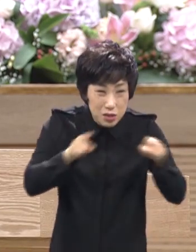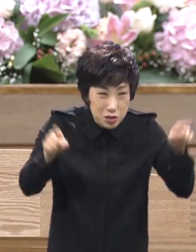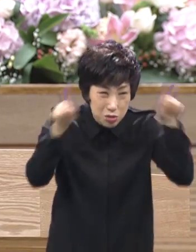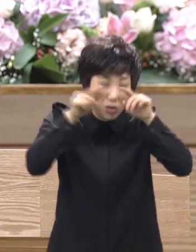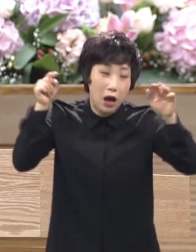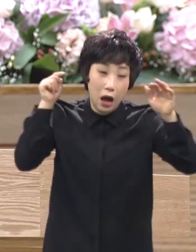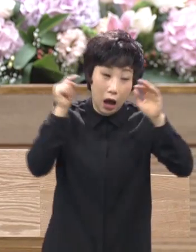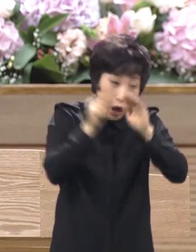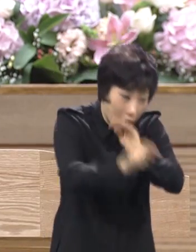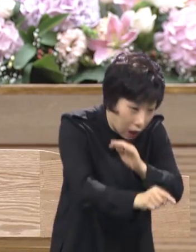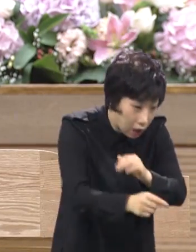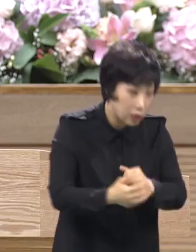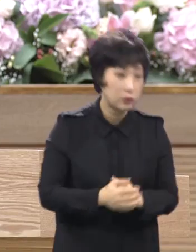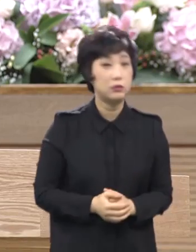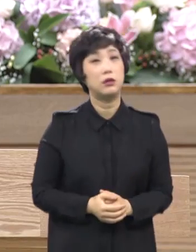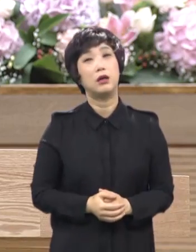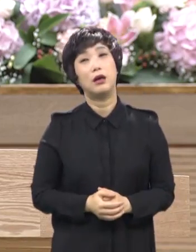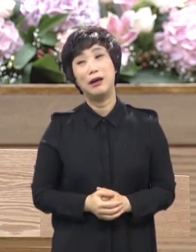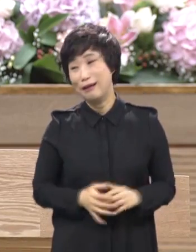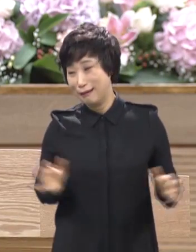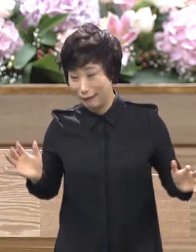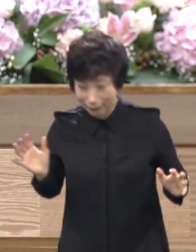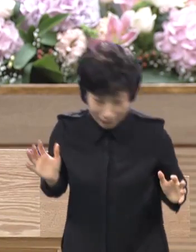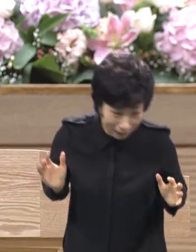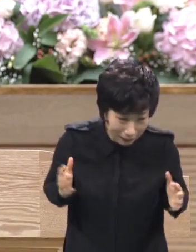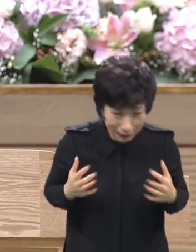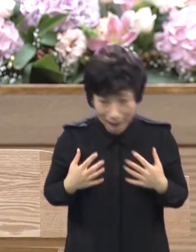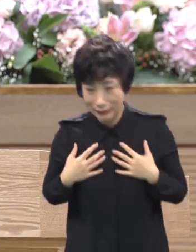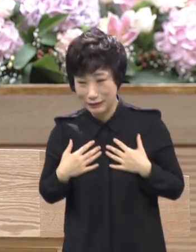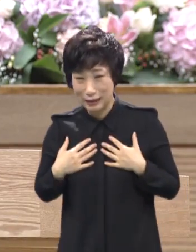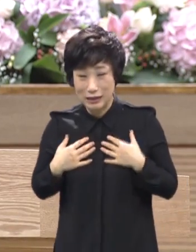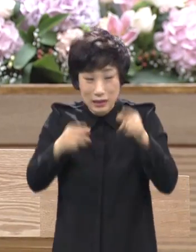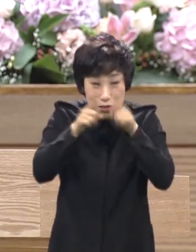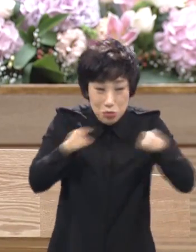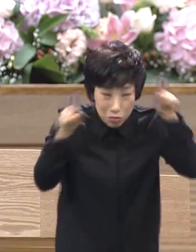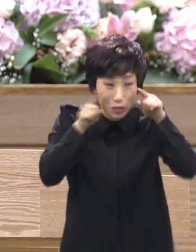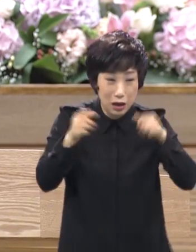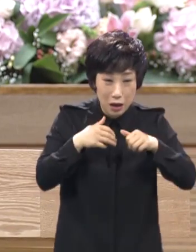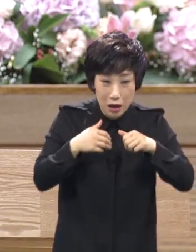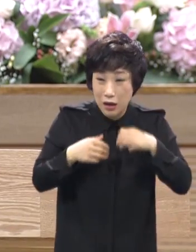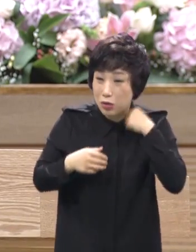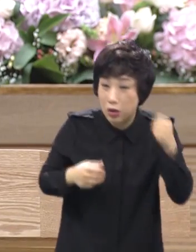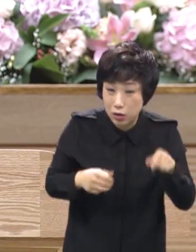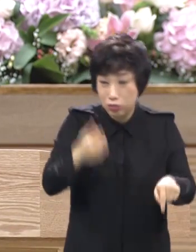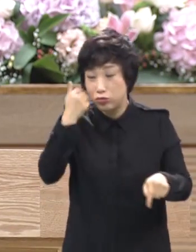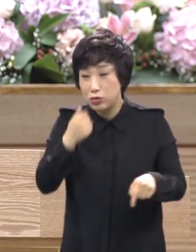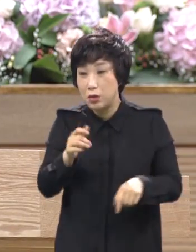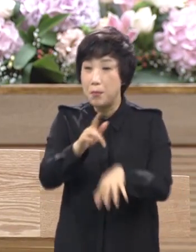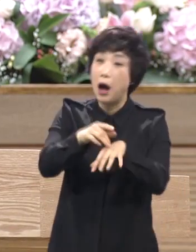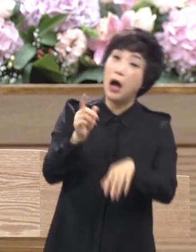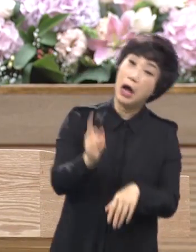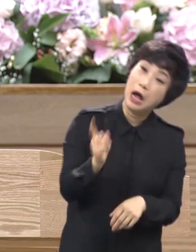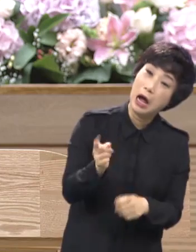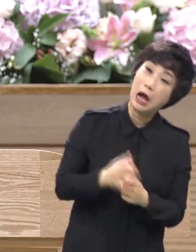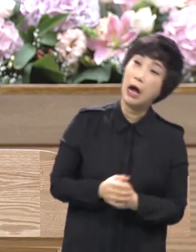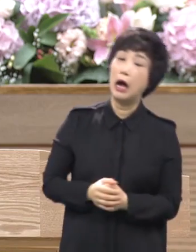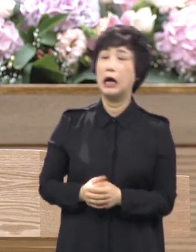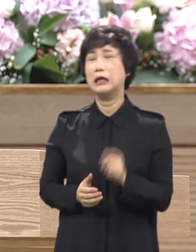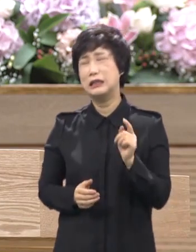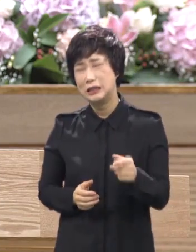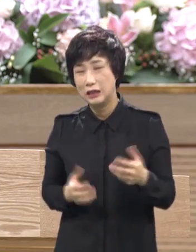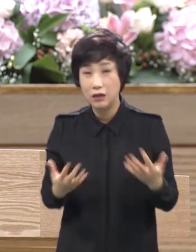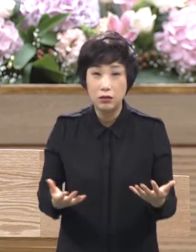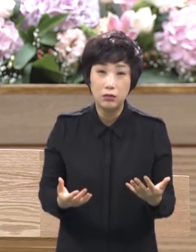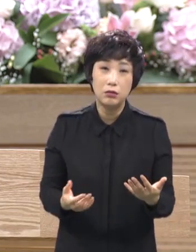쑥 들어가서 가보니까 나를 지옥 보낸 놈이 이곳에 저놈 새끼네